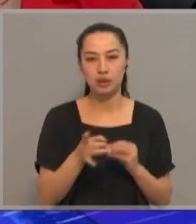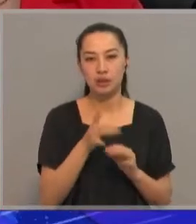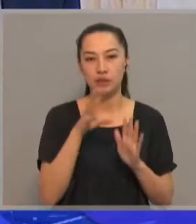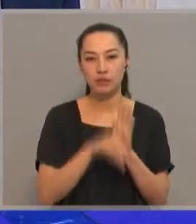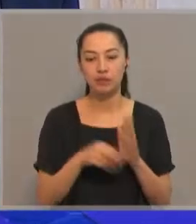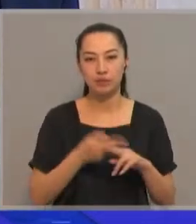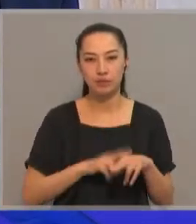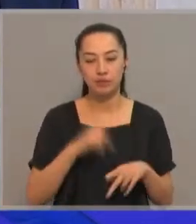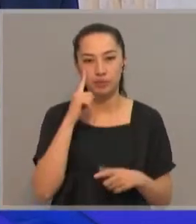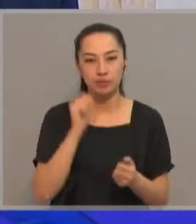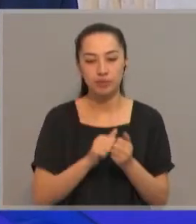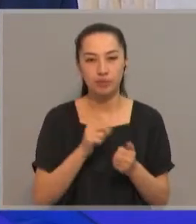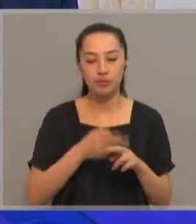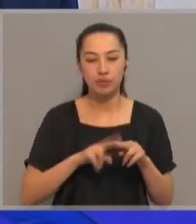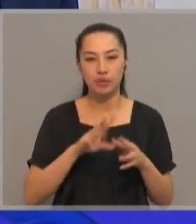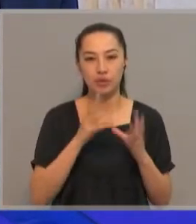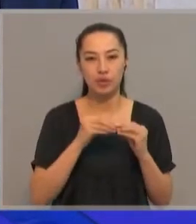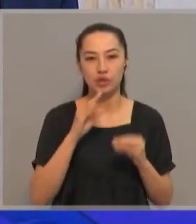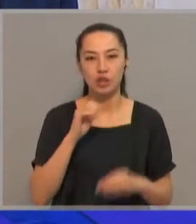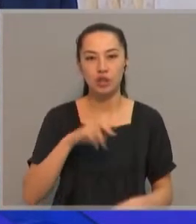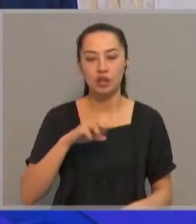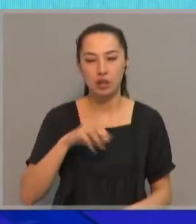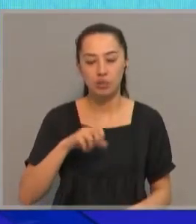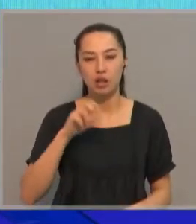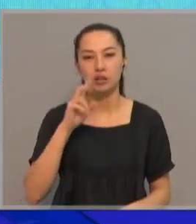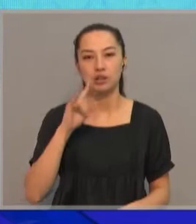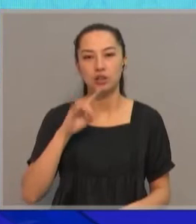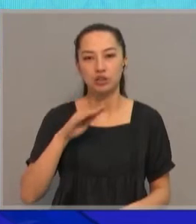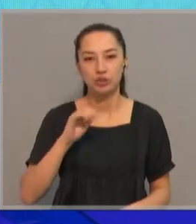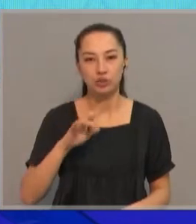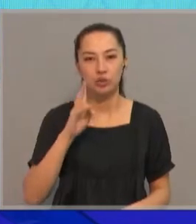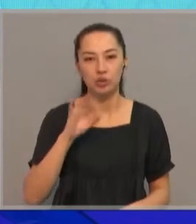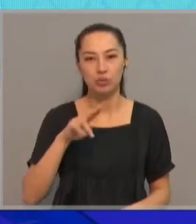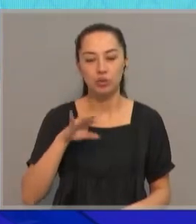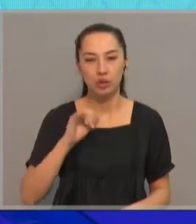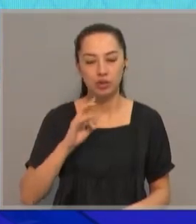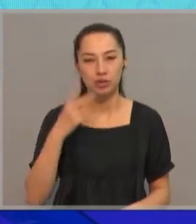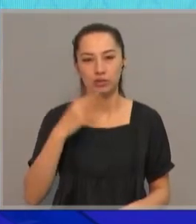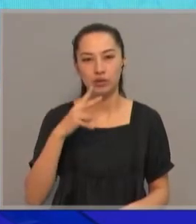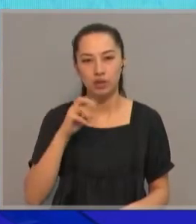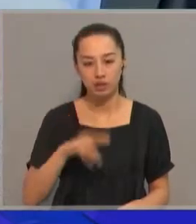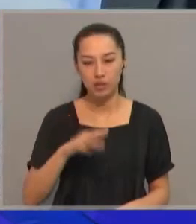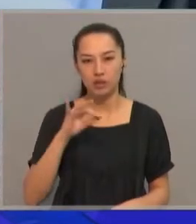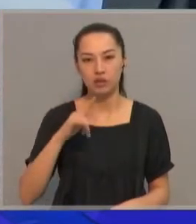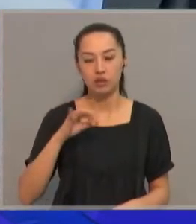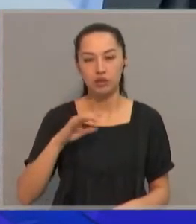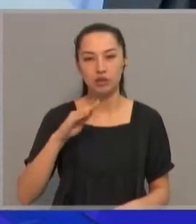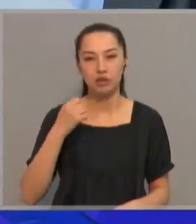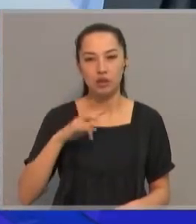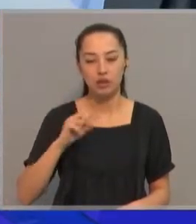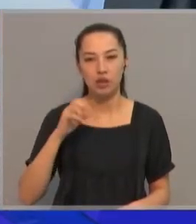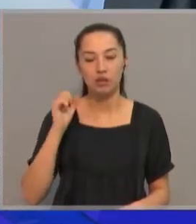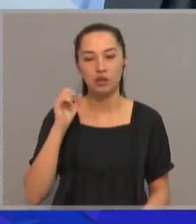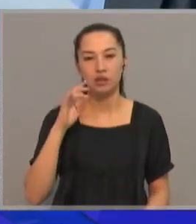пунктов. В частности, жители жилых массивов Жанаталап, Кызылжар, Алтынтөбе, Көкбулак, Тәуелсіздікке 20 жыл, Игілік, Жайлау,